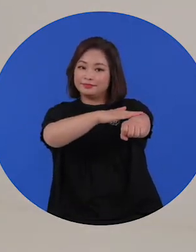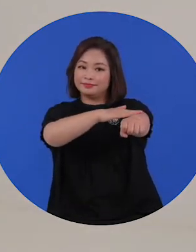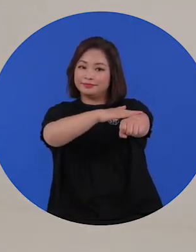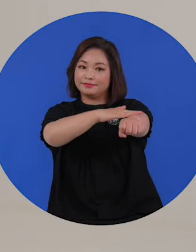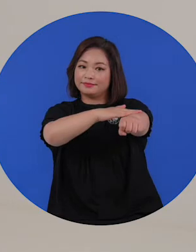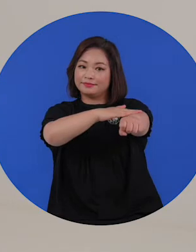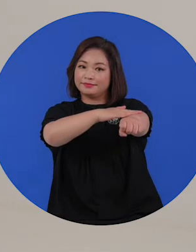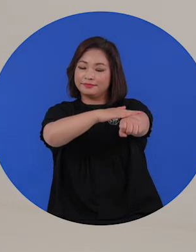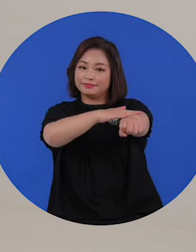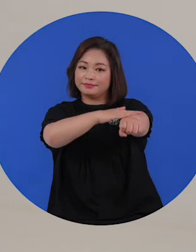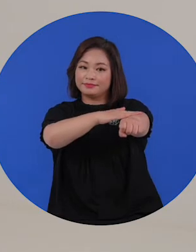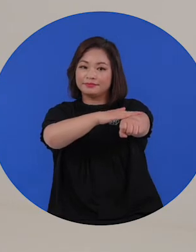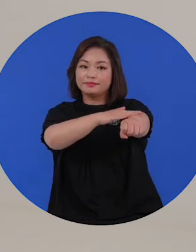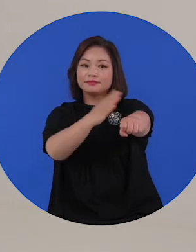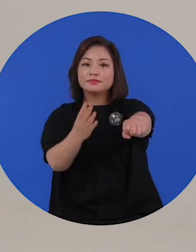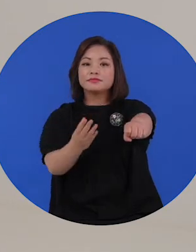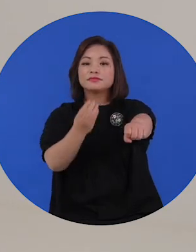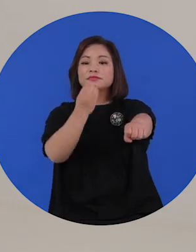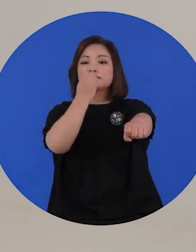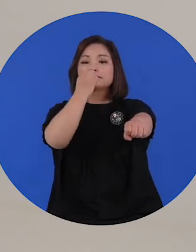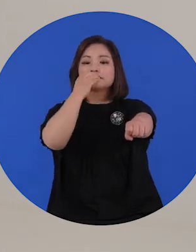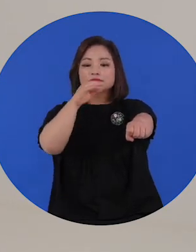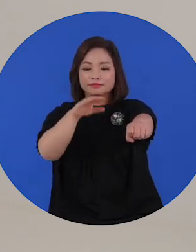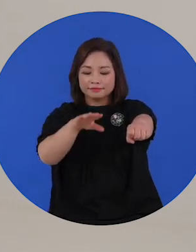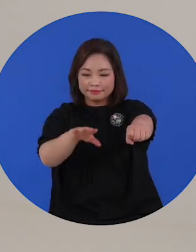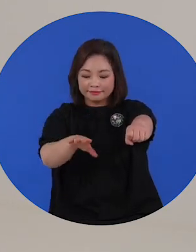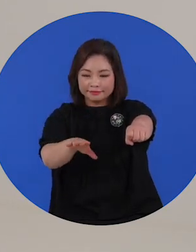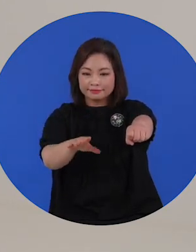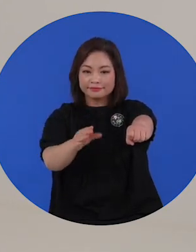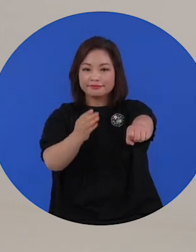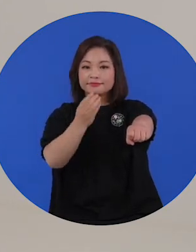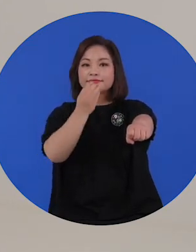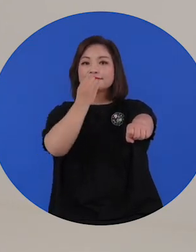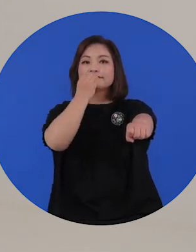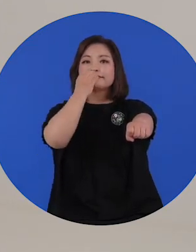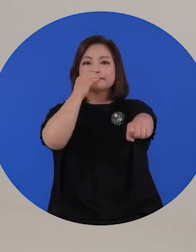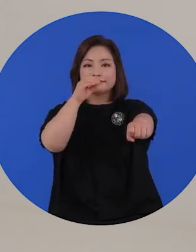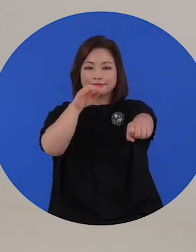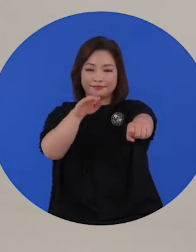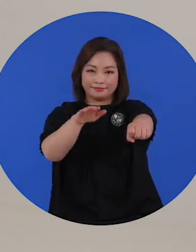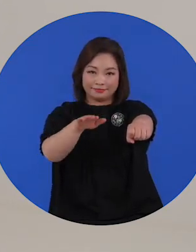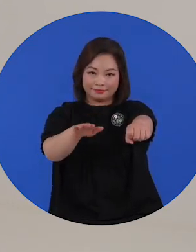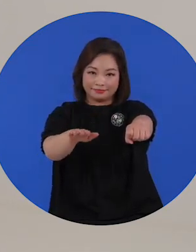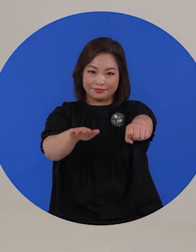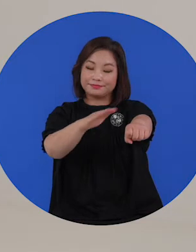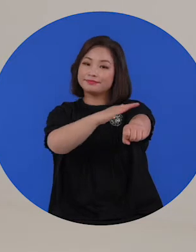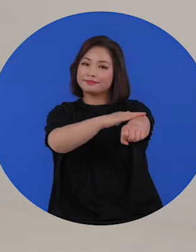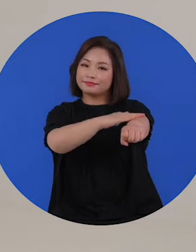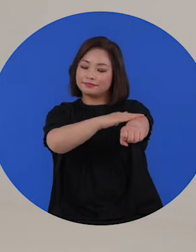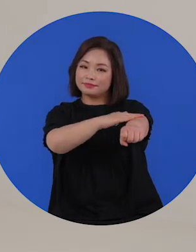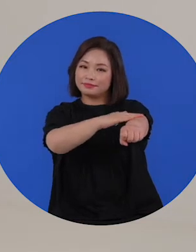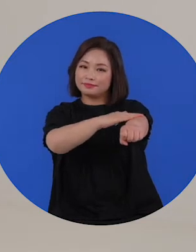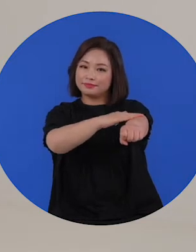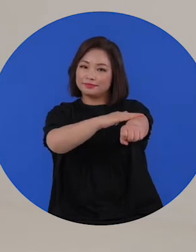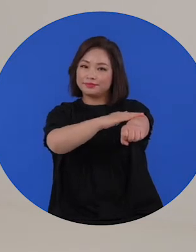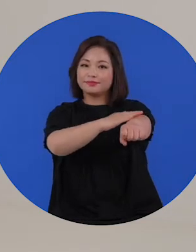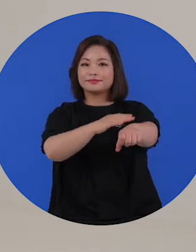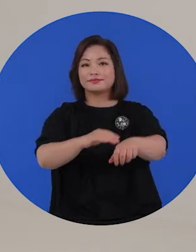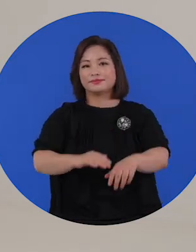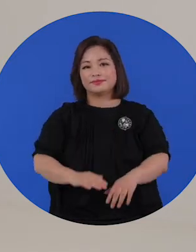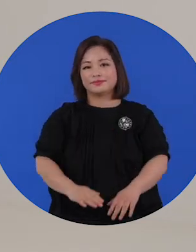하나, 둘, 셋, 넷, 다섯, 여섯,